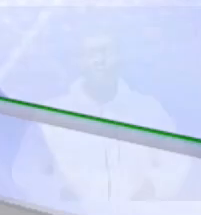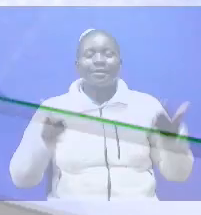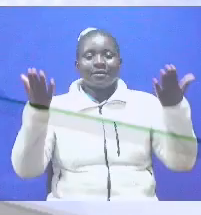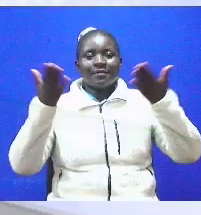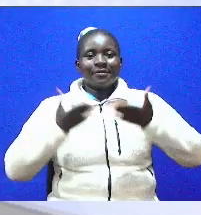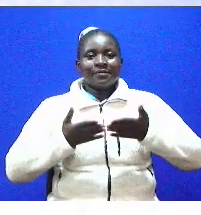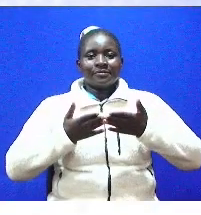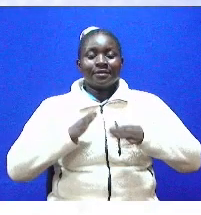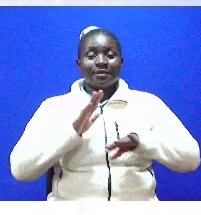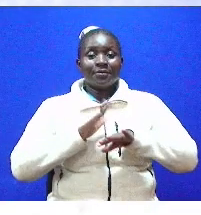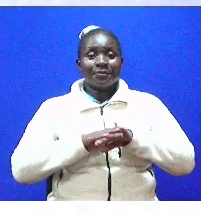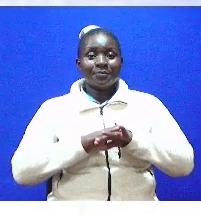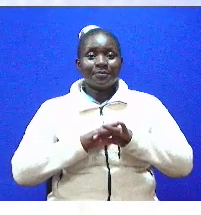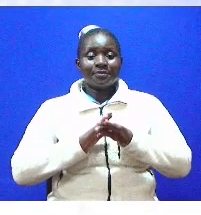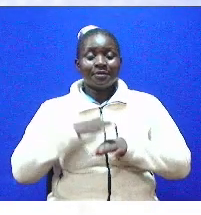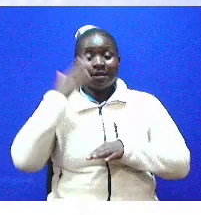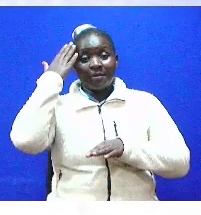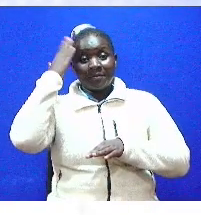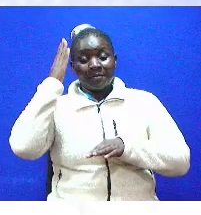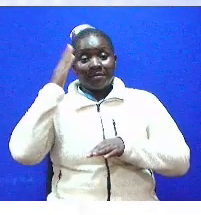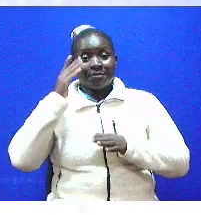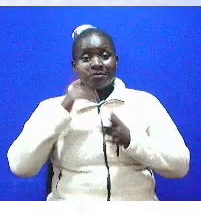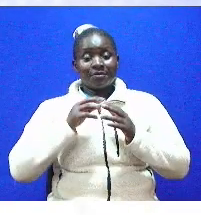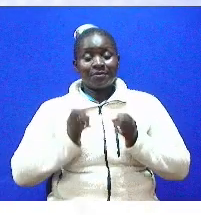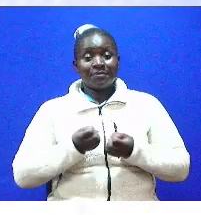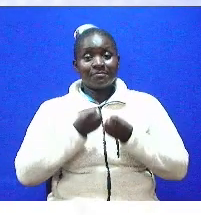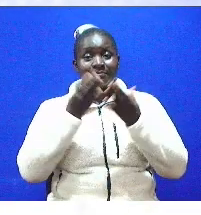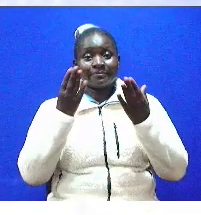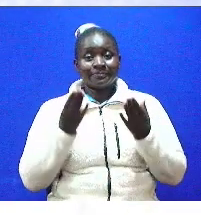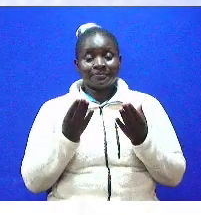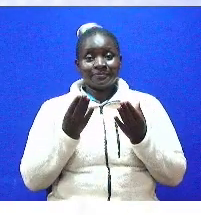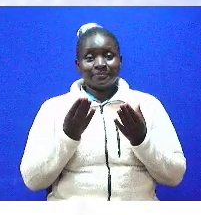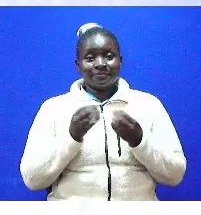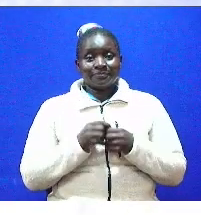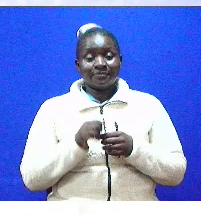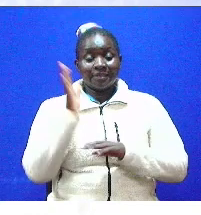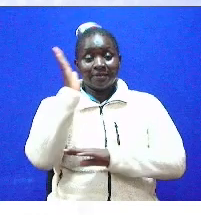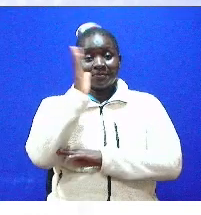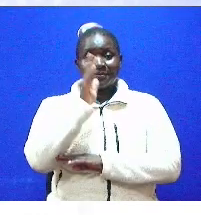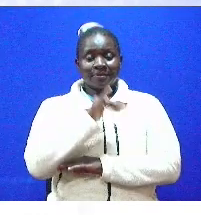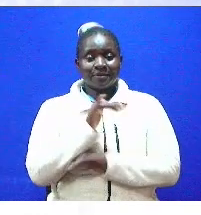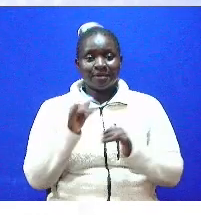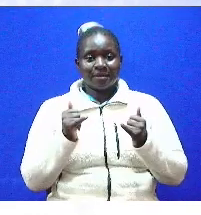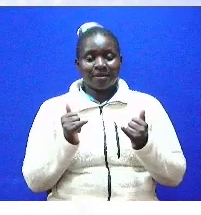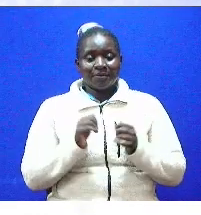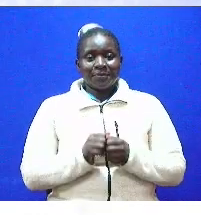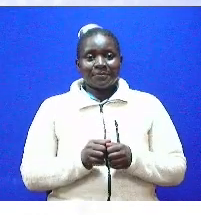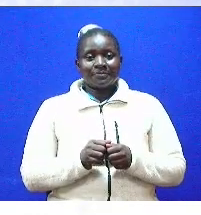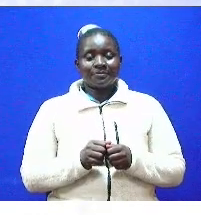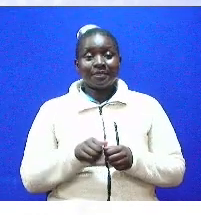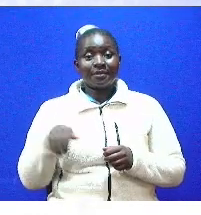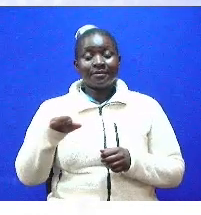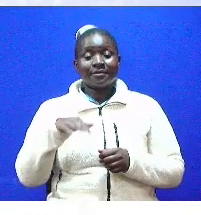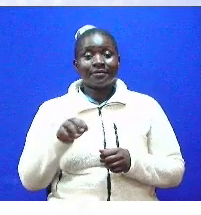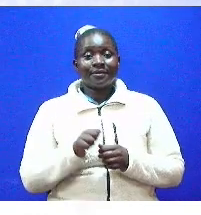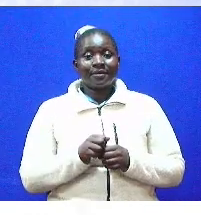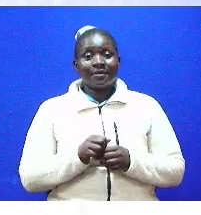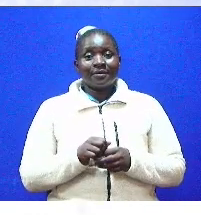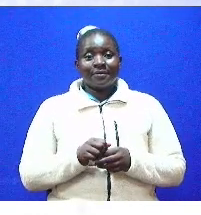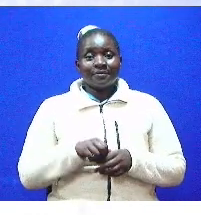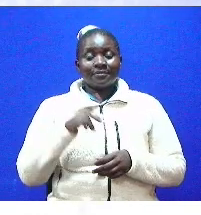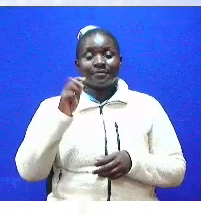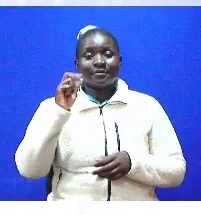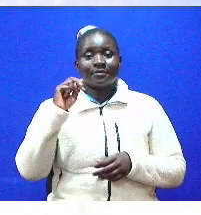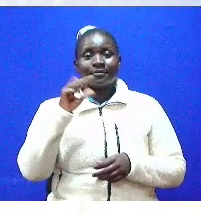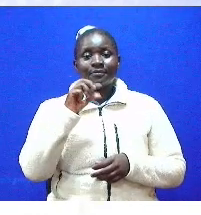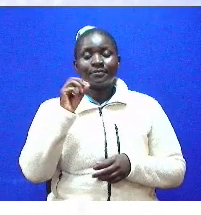Ganiría herinde tu mañe aya verica guateca a su mobaso olero. Hace en se moya kyogoro